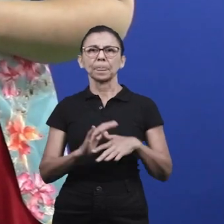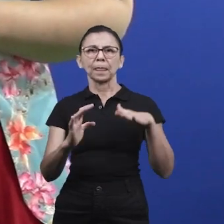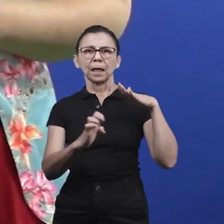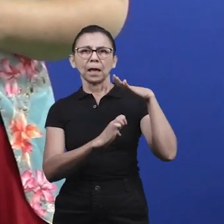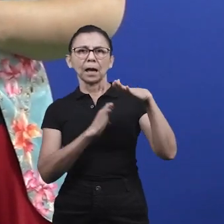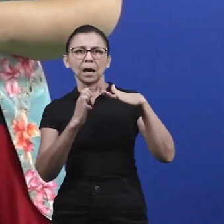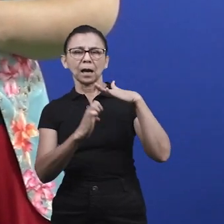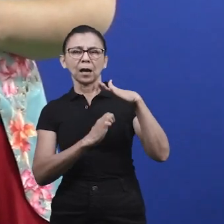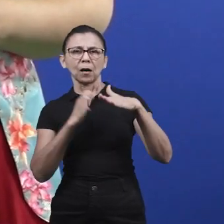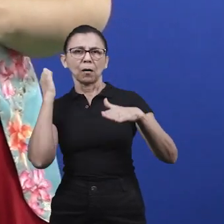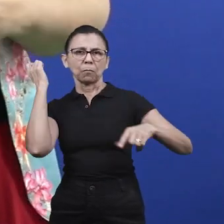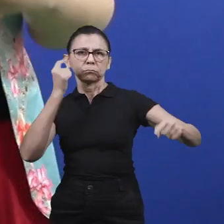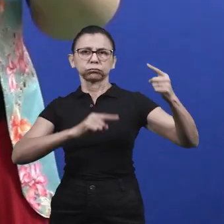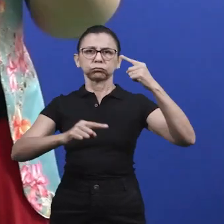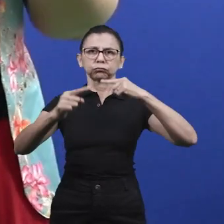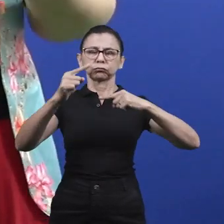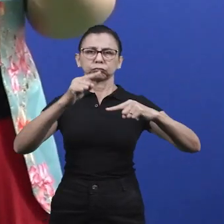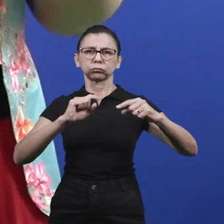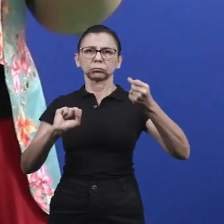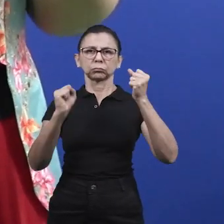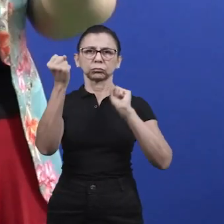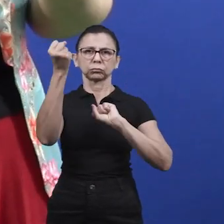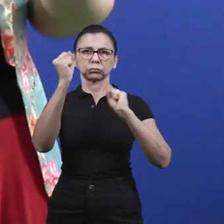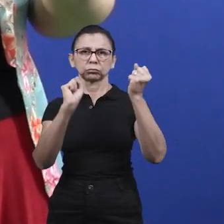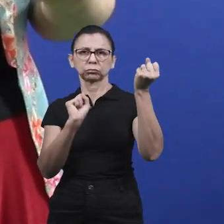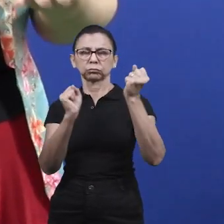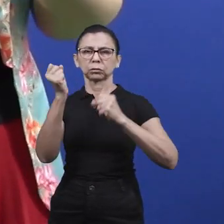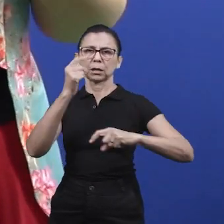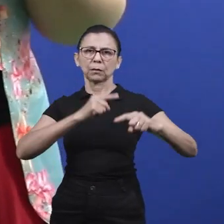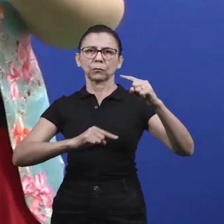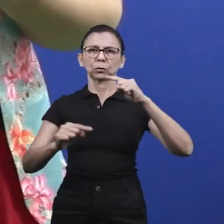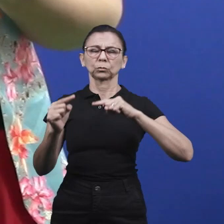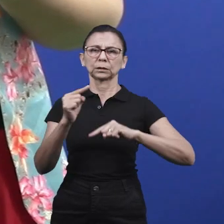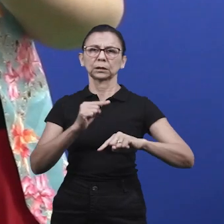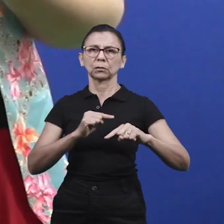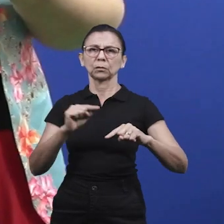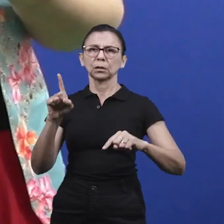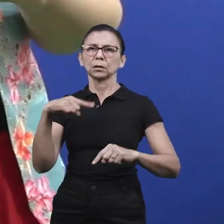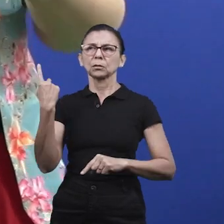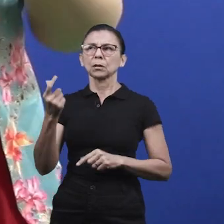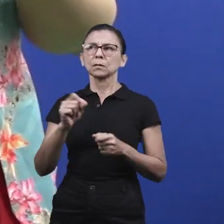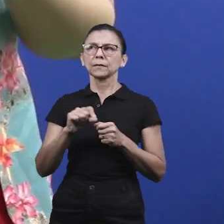révolution industrielle, on a pensé pourquoi,